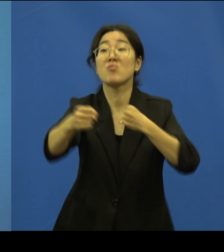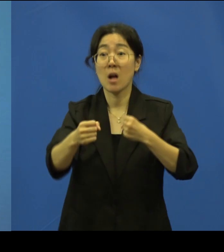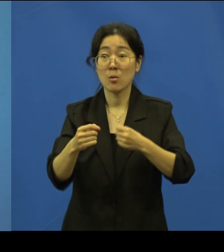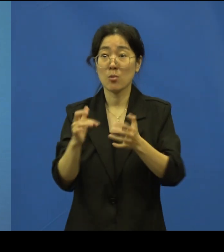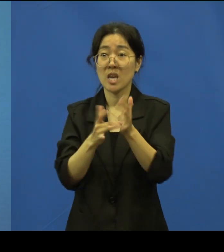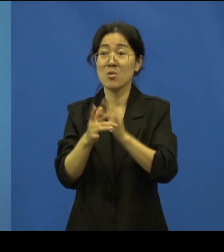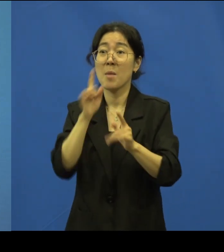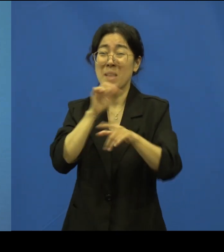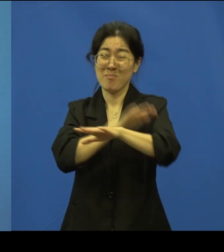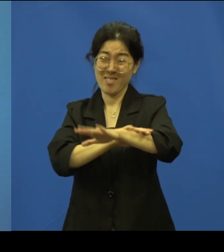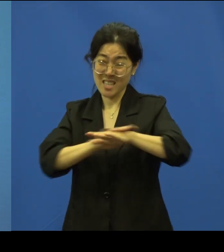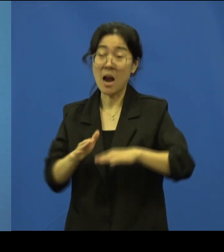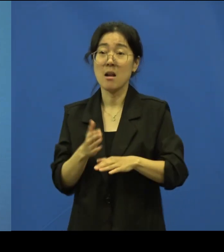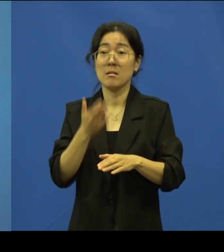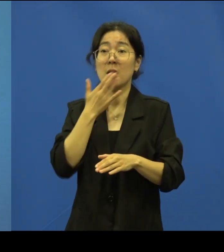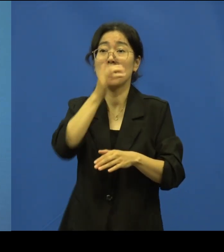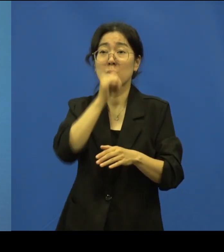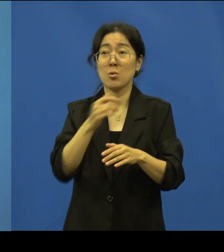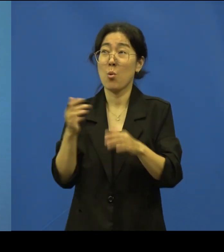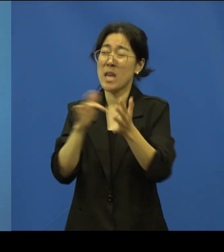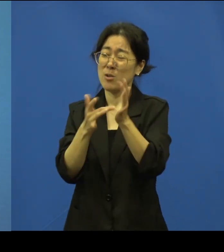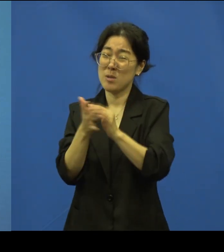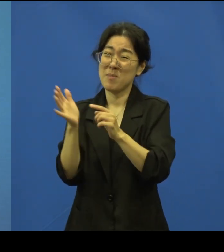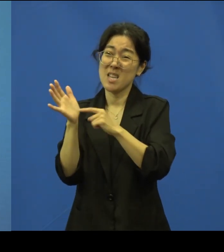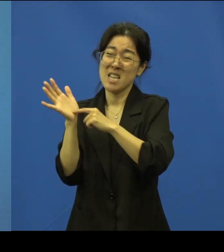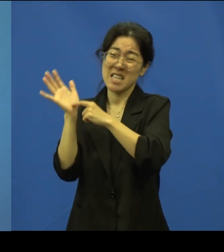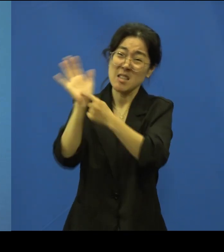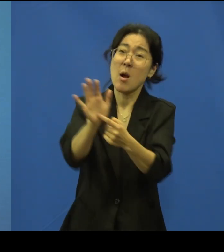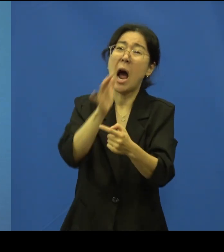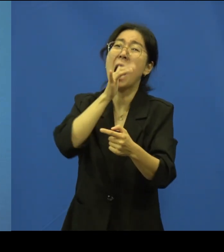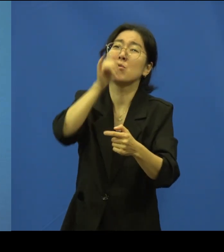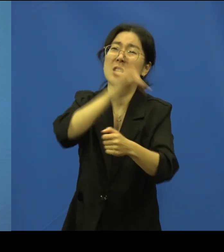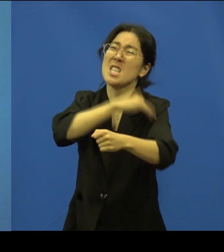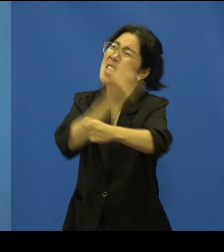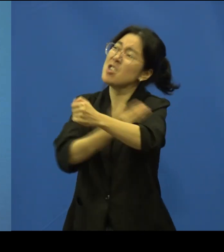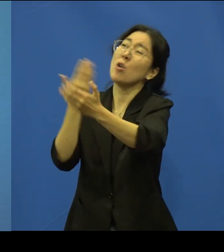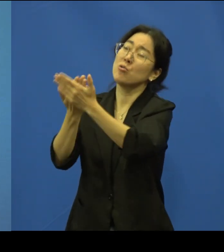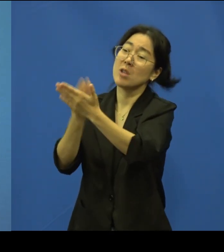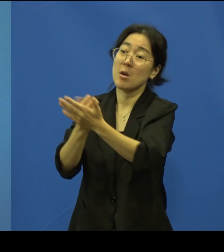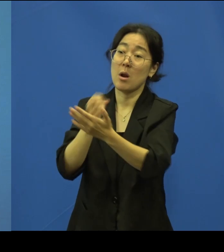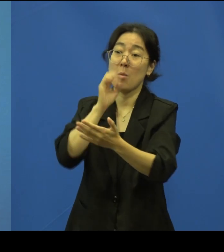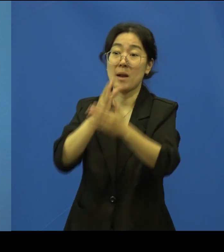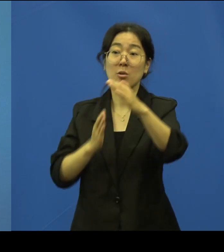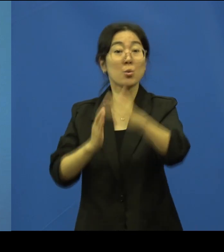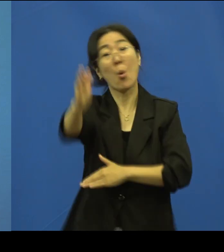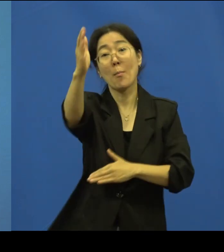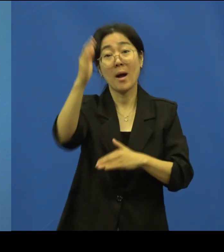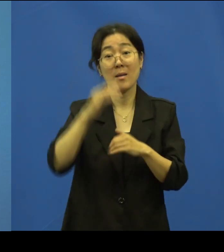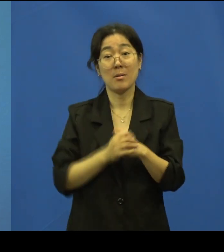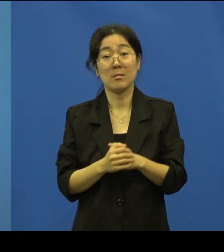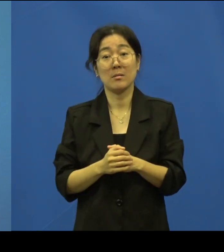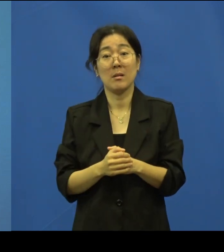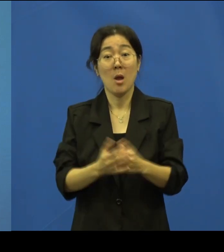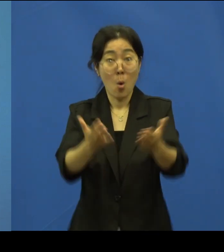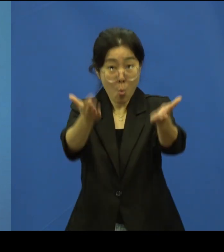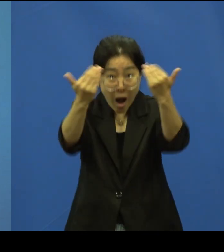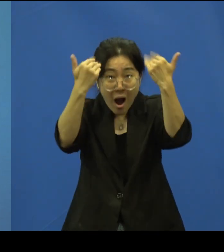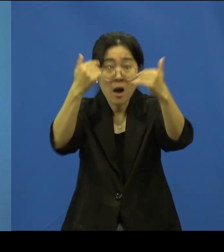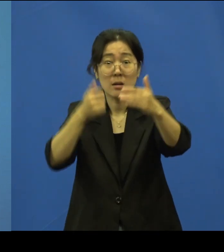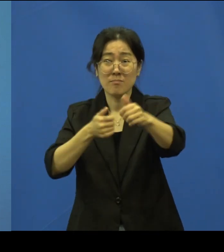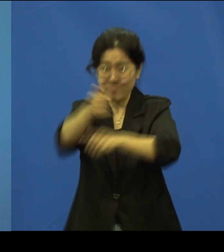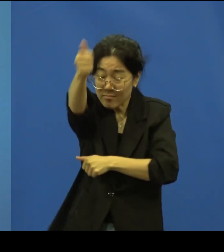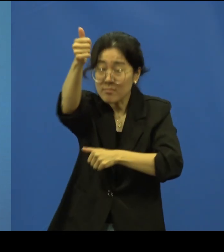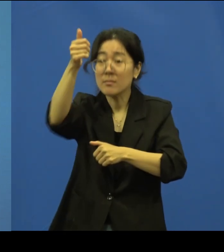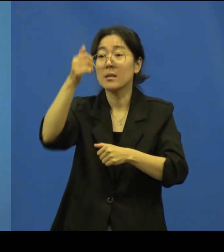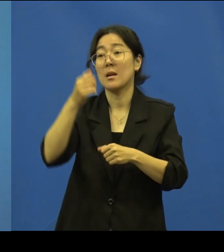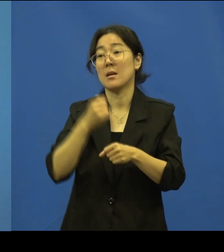그런데 매일같이 하나님께 기도하는 사람은 하나님의 능력을 알거든요. 살아계신 하나님이 나와 함께하는 걸 알기 때문에,